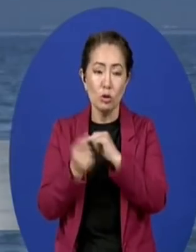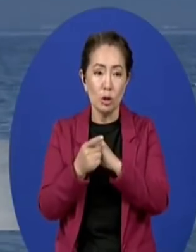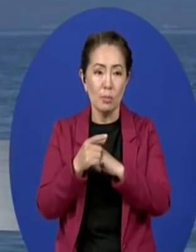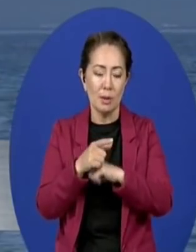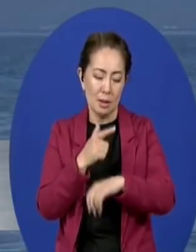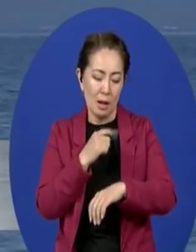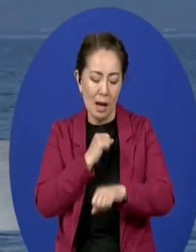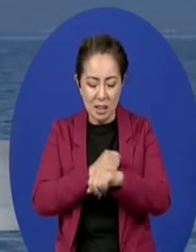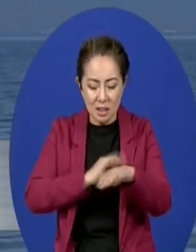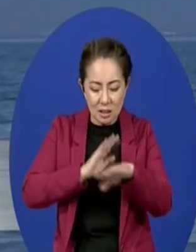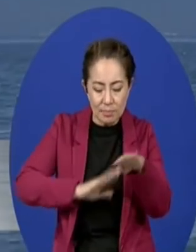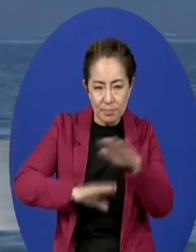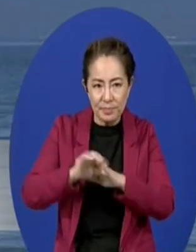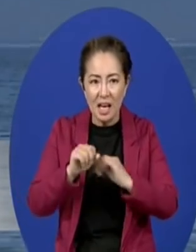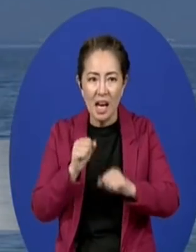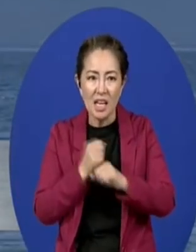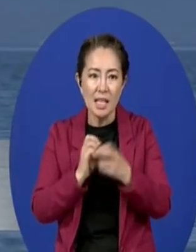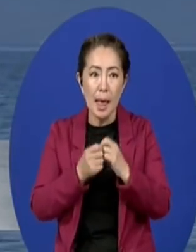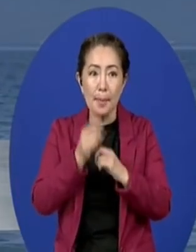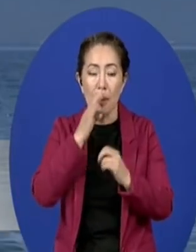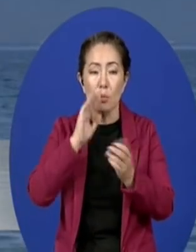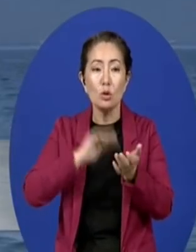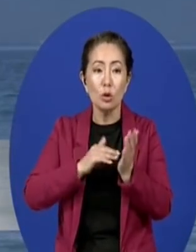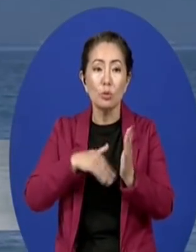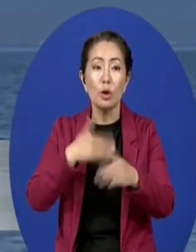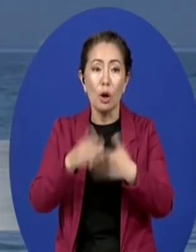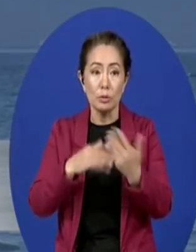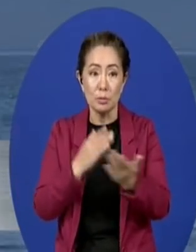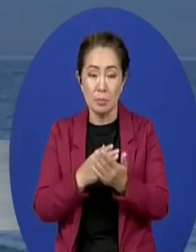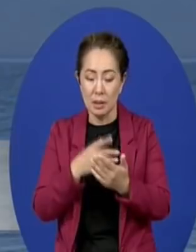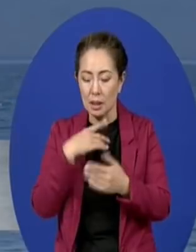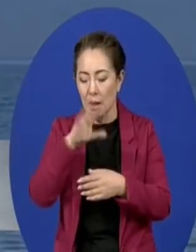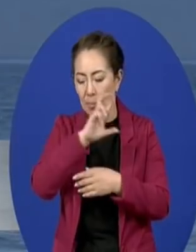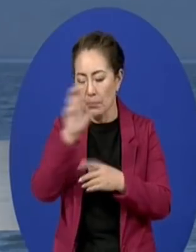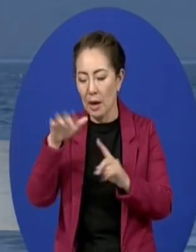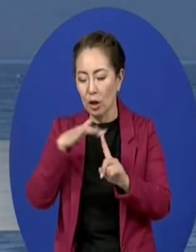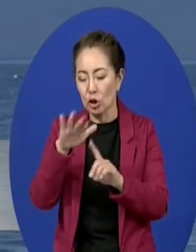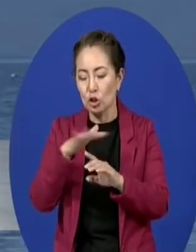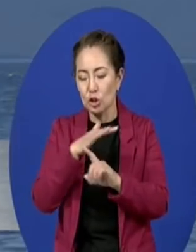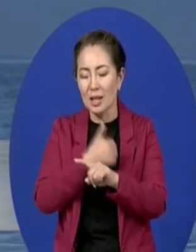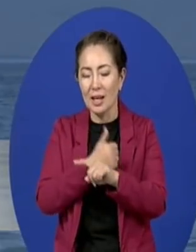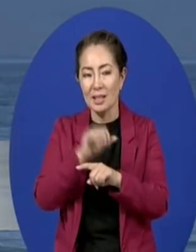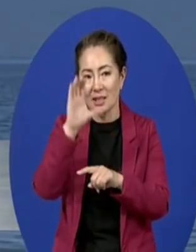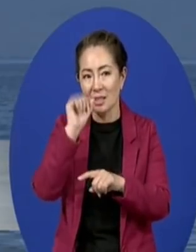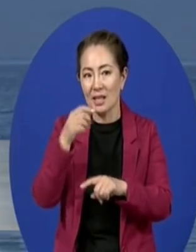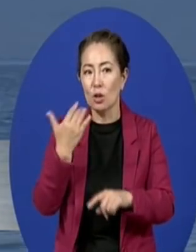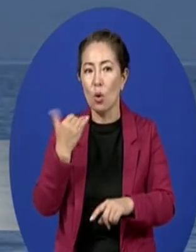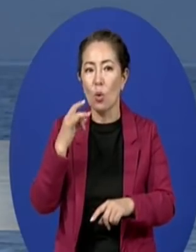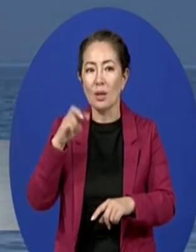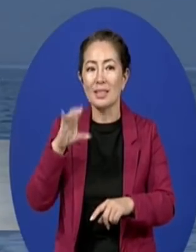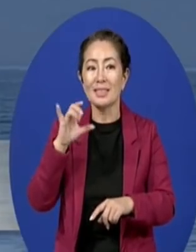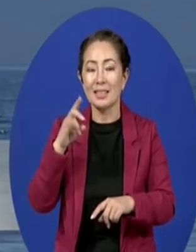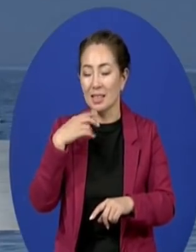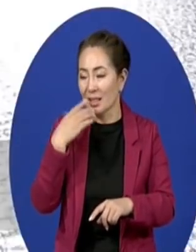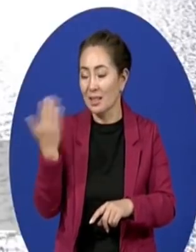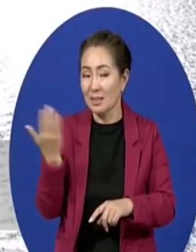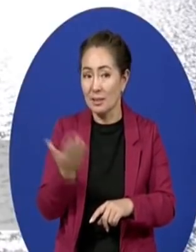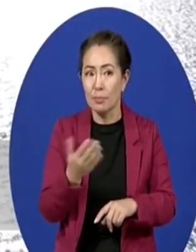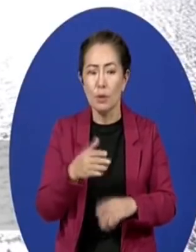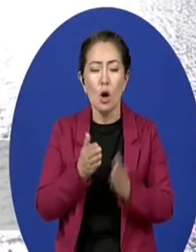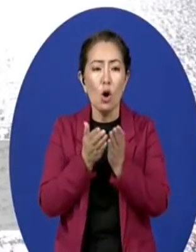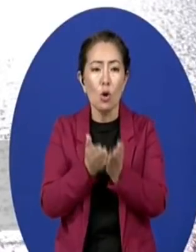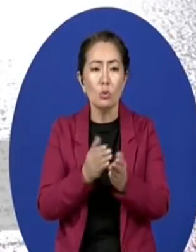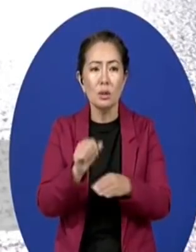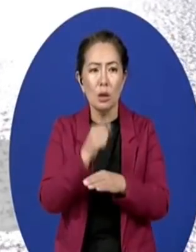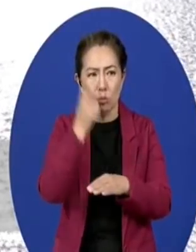ерөнхий газар гардан гүйцэтгэх ажлыг төлөвлөн зохион байгуулах нь зүйтэй гэдгийг байгаль орчин илэржүүлчлэлийн сайд урт насан онцлсан байна. Хөвсгөл